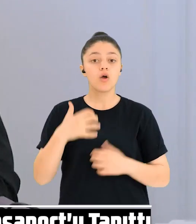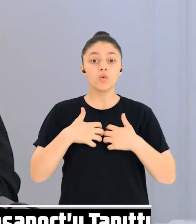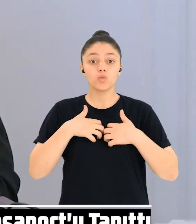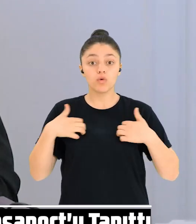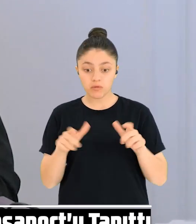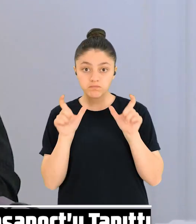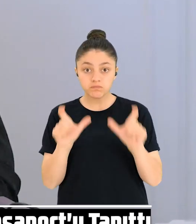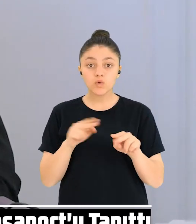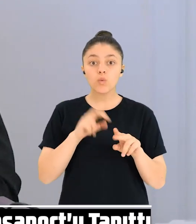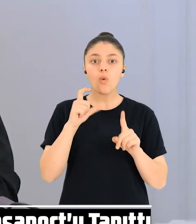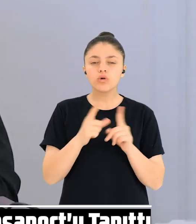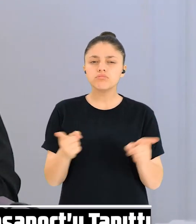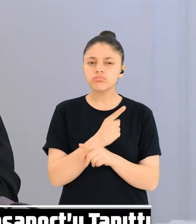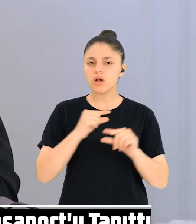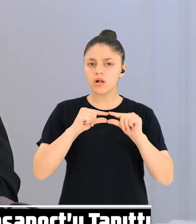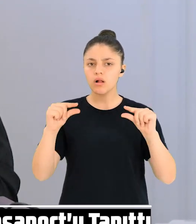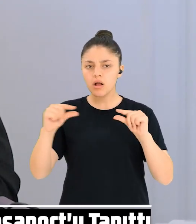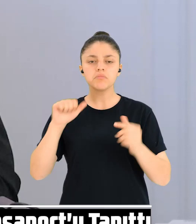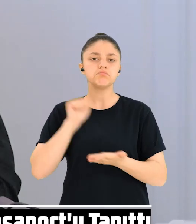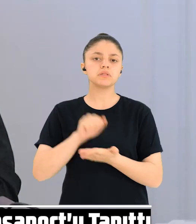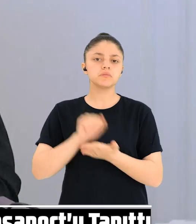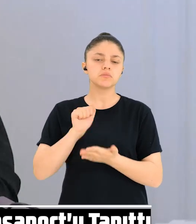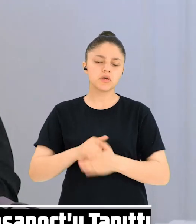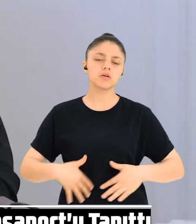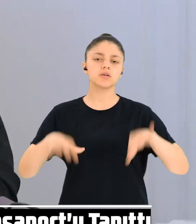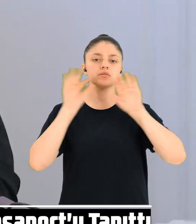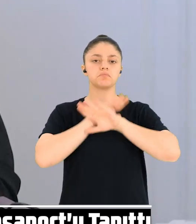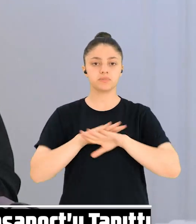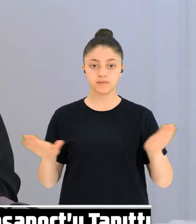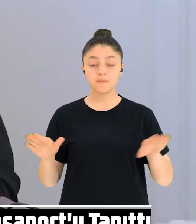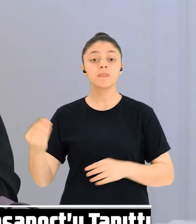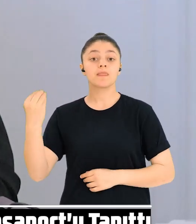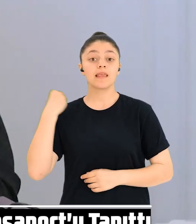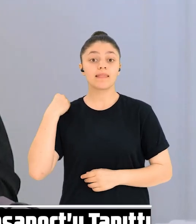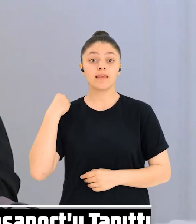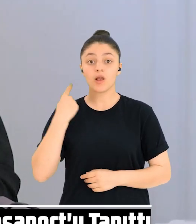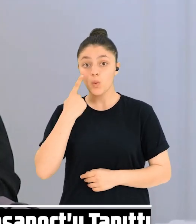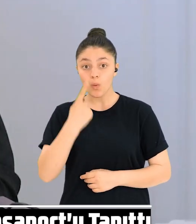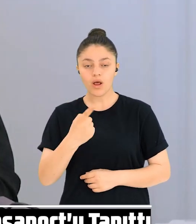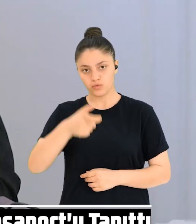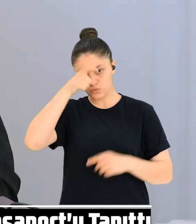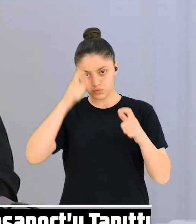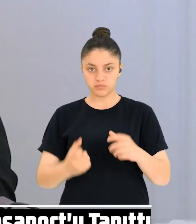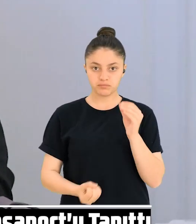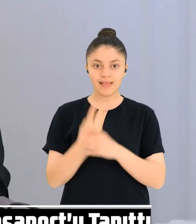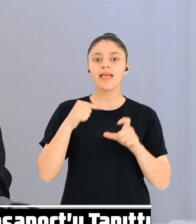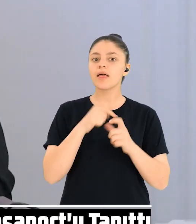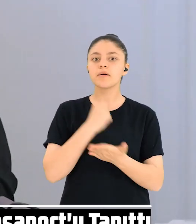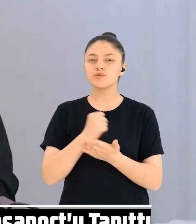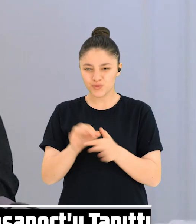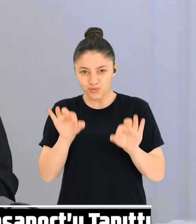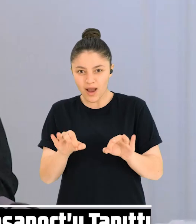güvenlik kodu bu pasaporta sağ olsun darphane tarafından yerleştirildi. Yeni yerli e-pasaport halen kullanılmakta